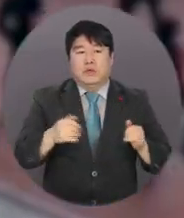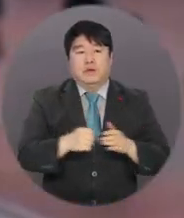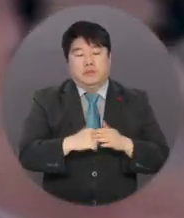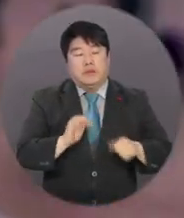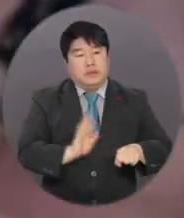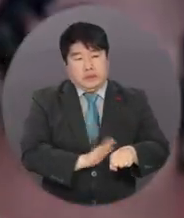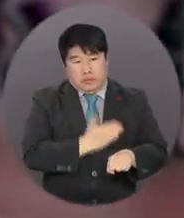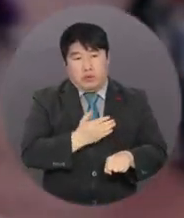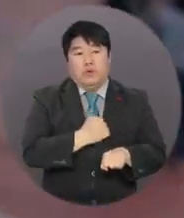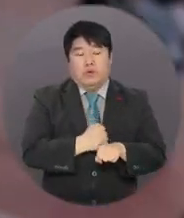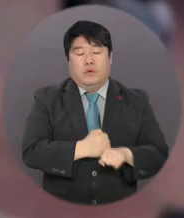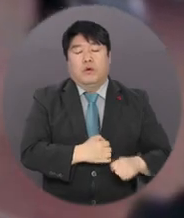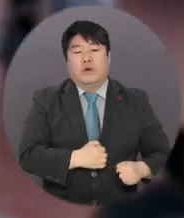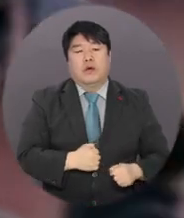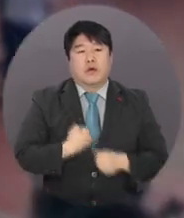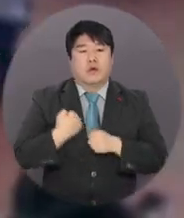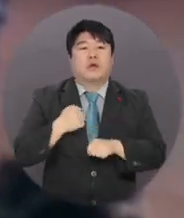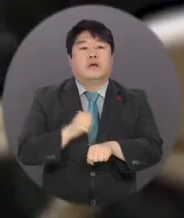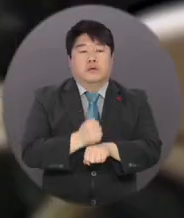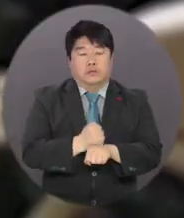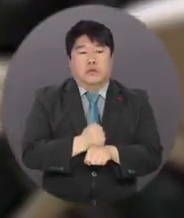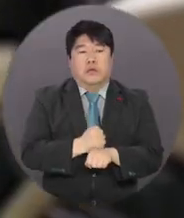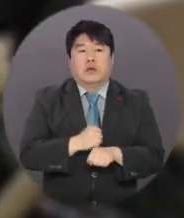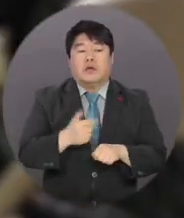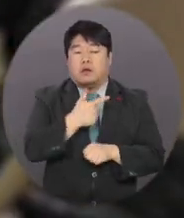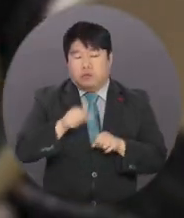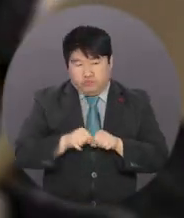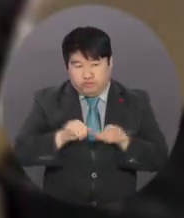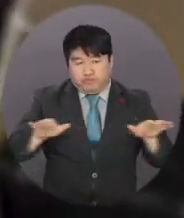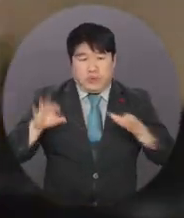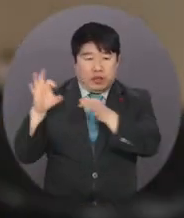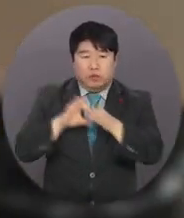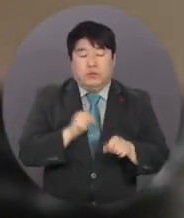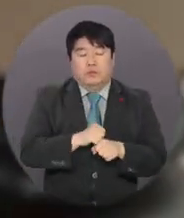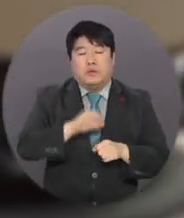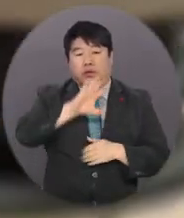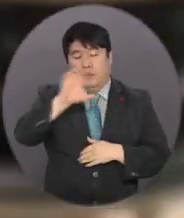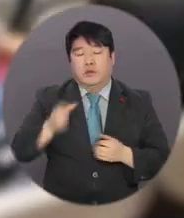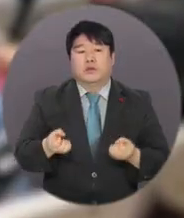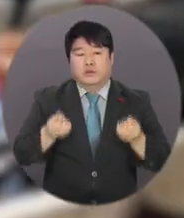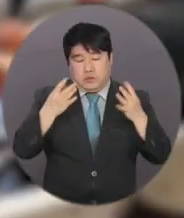일탈이 대규모 확진으로 이어질 수 있다며 성탄절 예배나 미사도